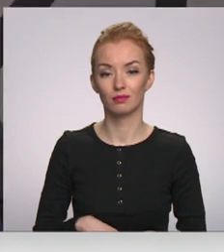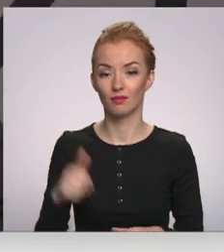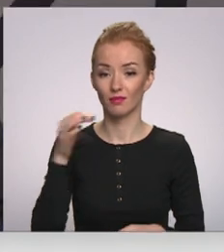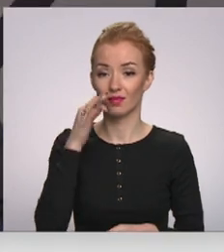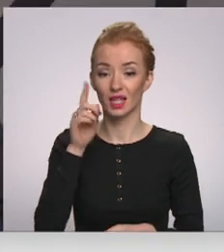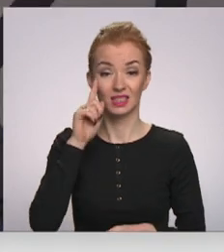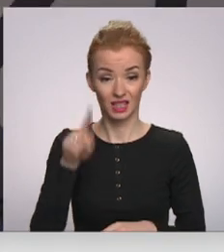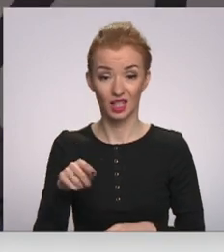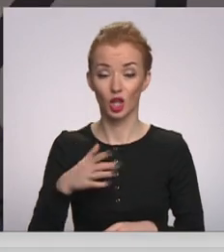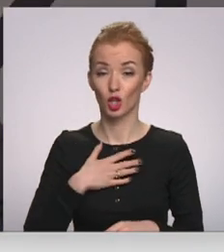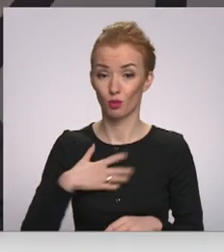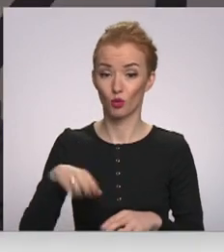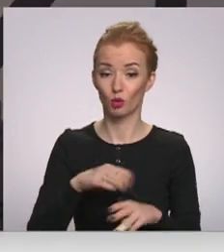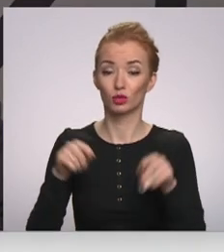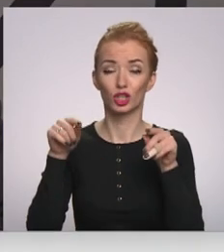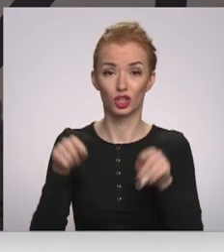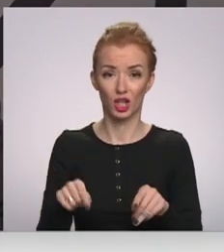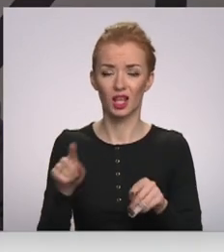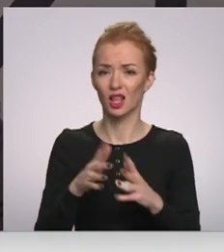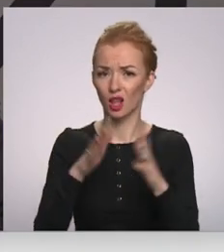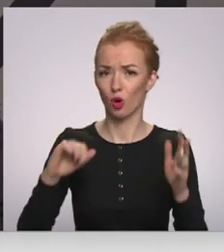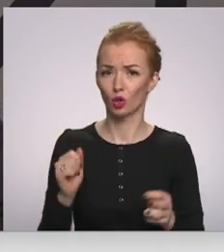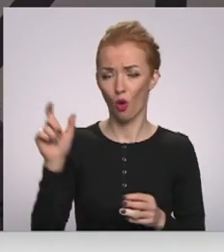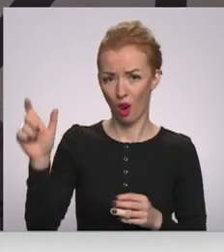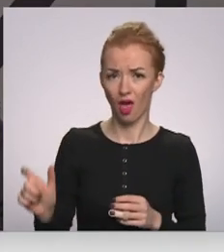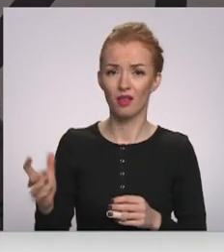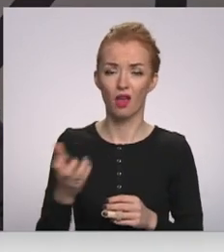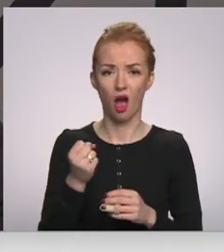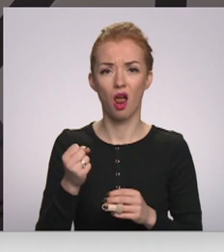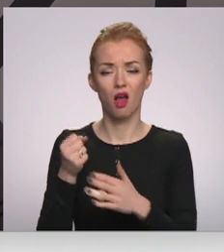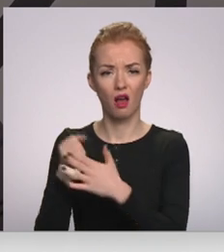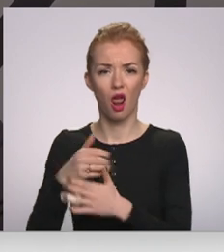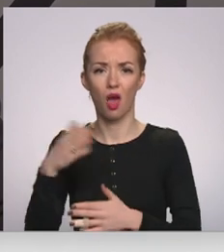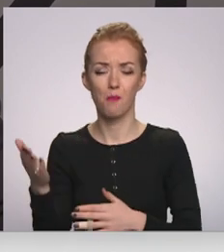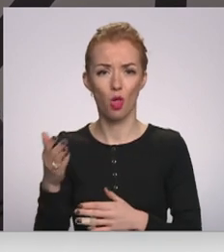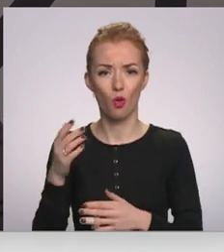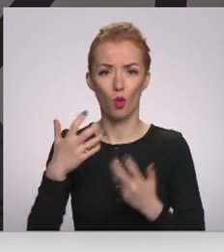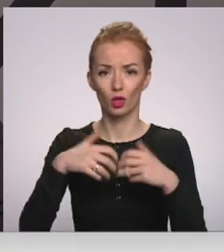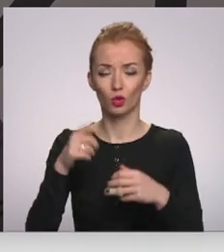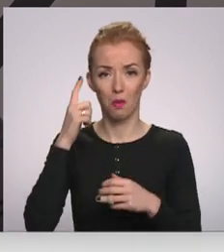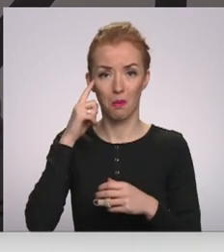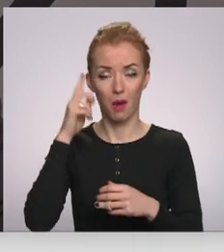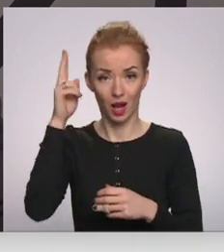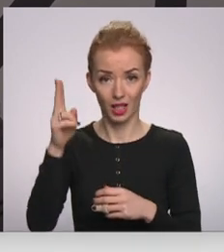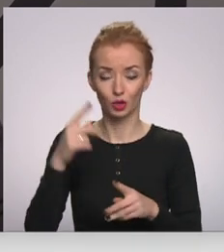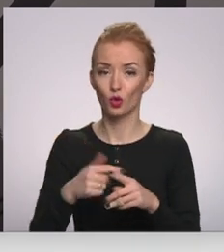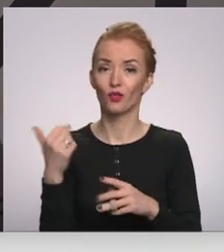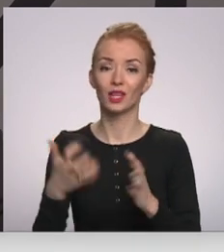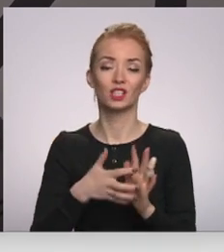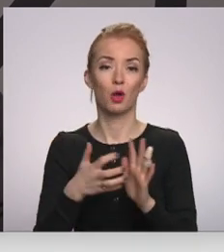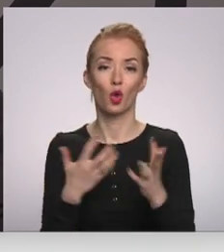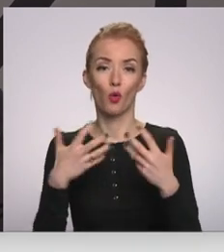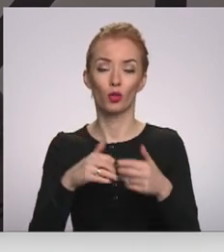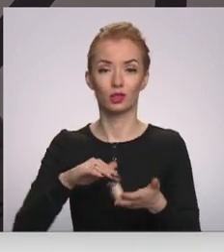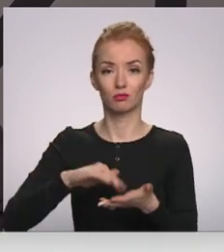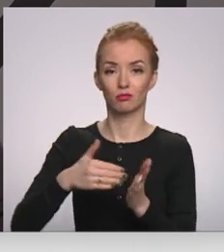Ziniet, mums šeit parlamentā ir daudz kolēģi ar galēji labēju politisko pārliecību, un viņi izmanto savu politisko nostāju, kad mēs